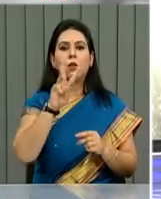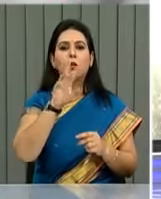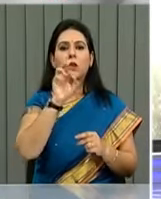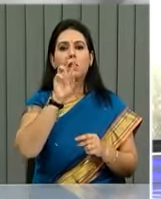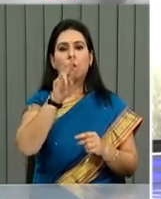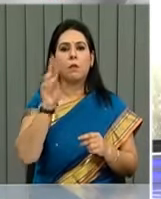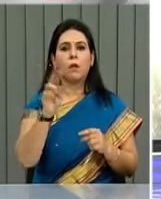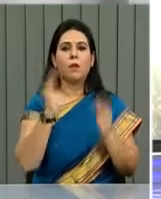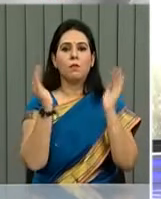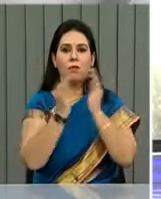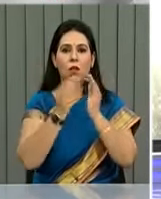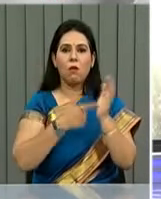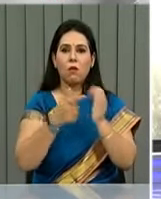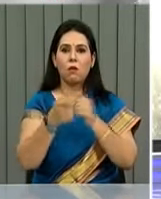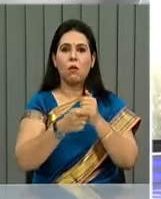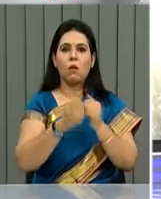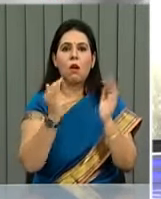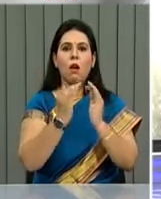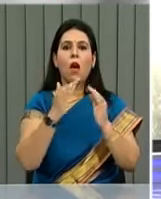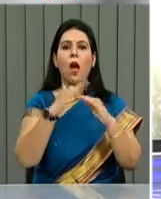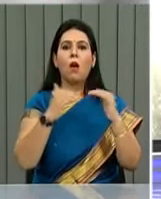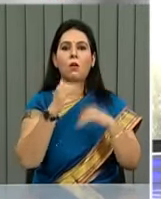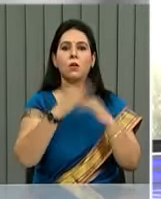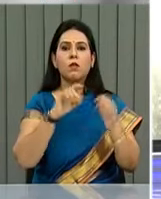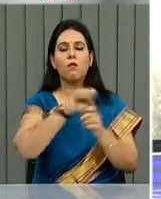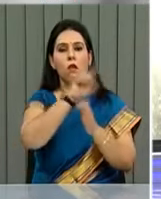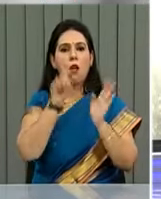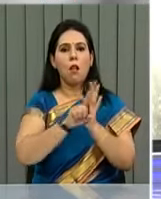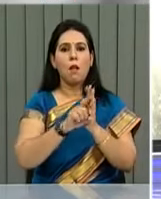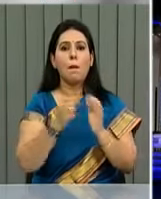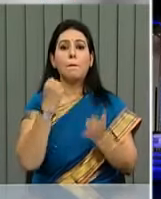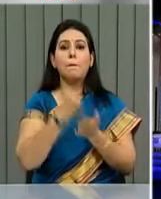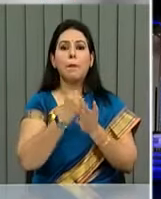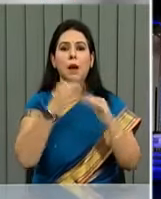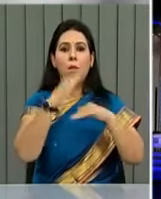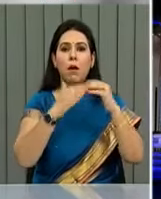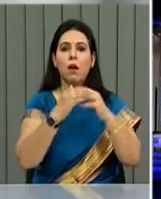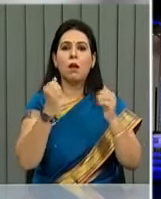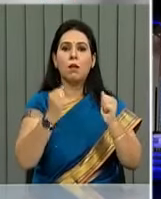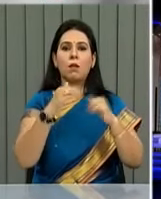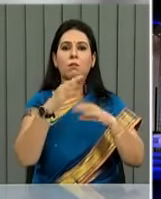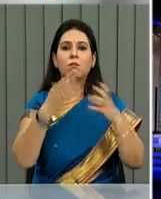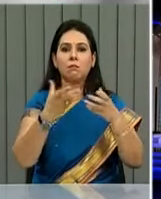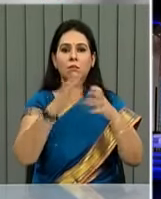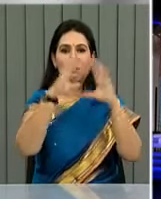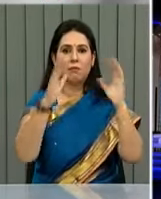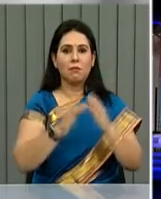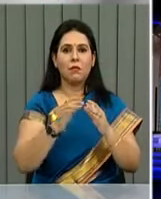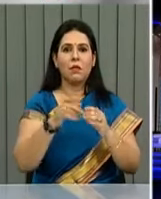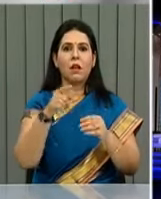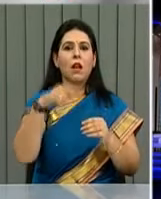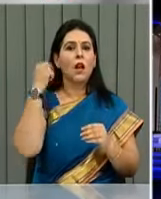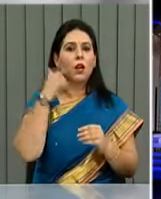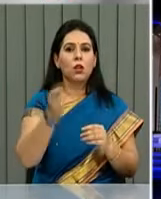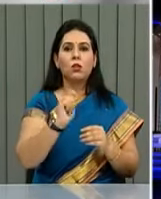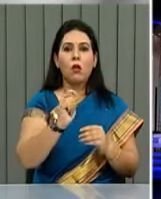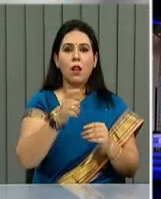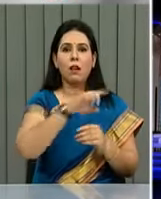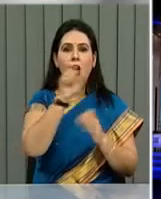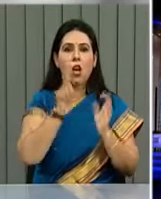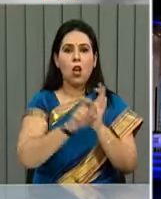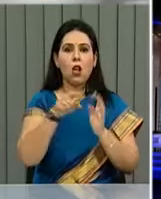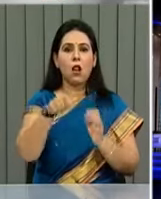2022 तक ग्रामीण क्षेत्रों में लोगों को हाउसिंग फॉर ऑल यानी पक्के घर मिले, गांव के घर में शौचालय हो, टॉयलेट्स हो,